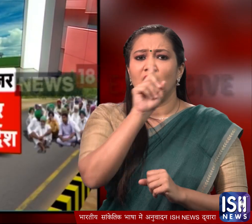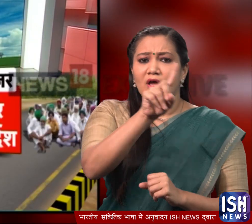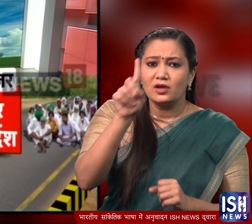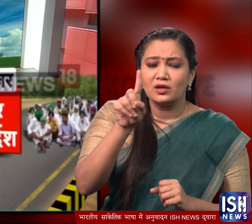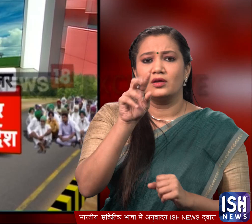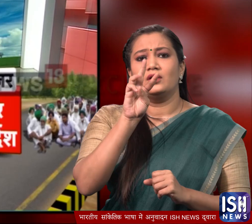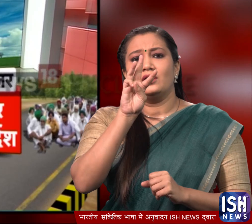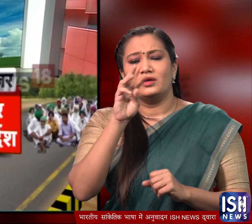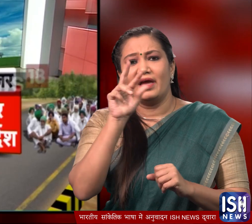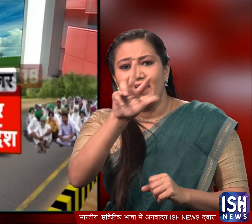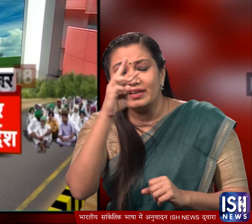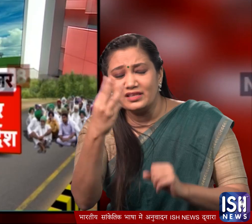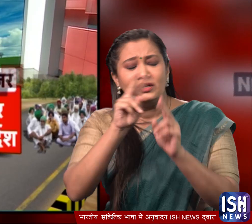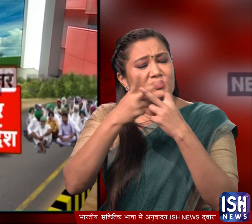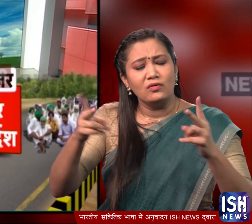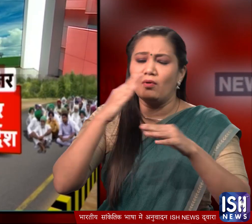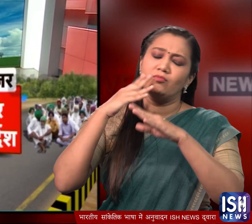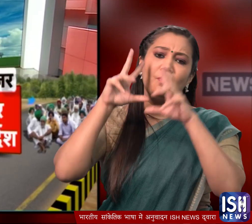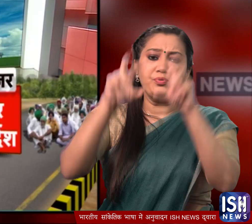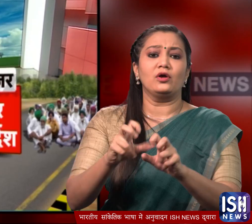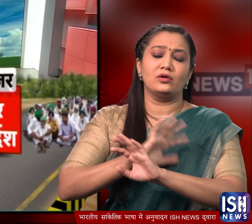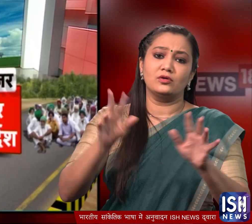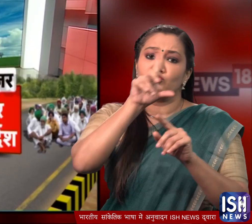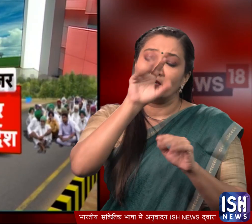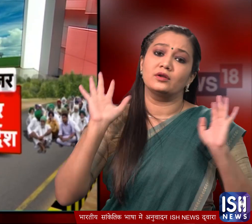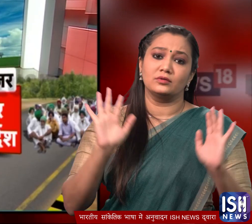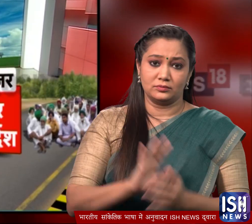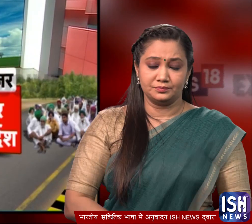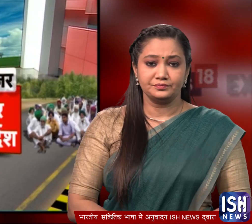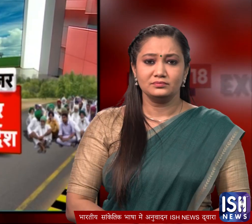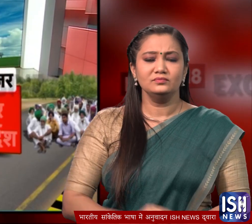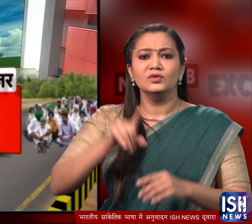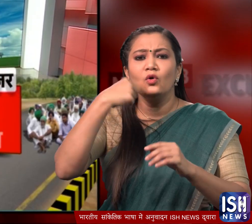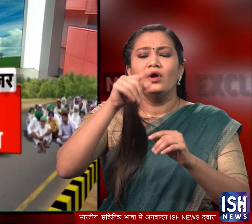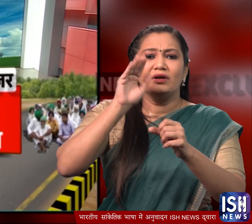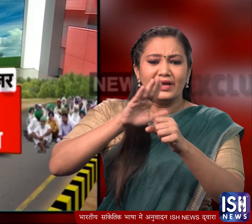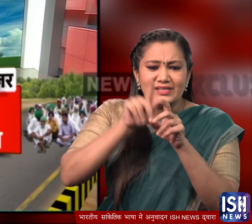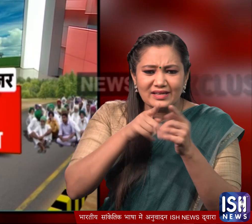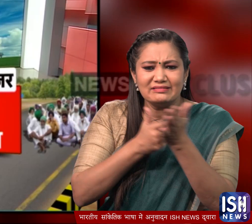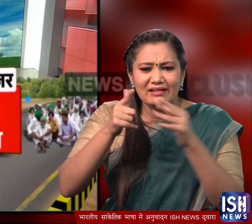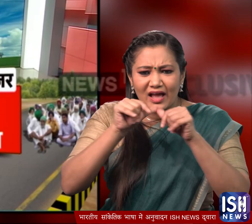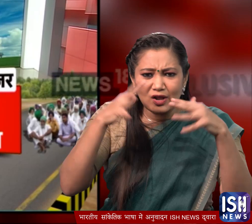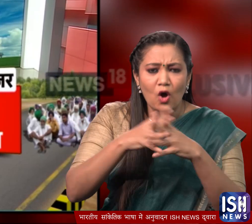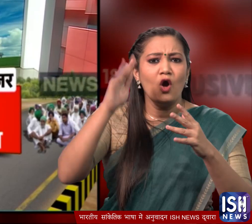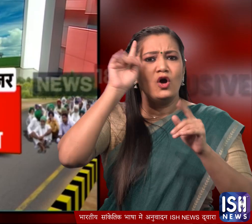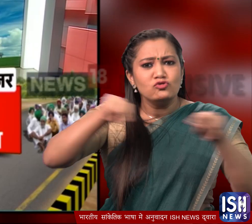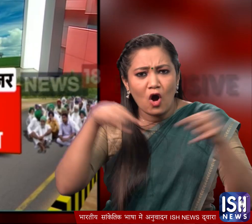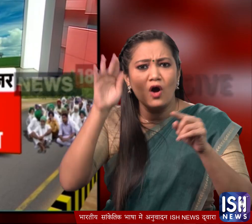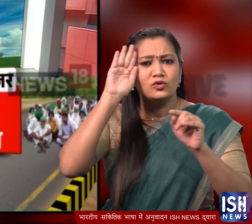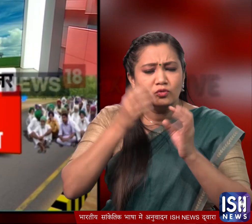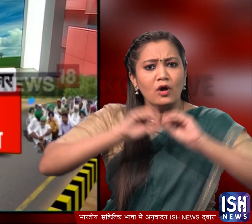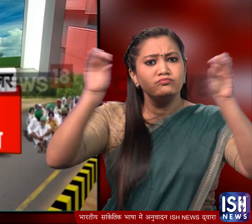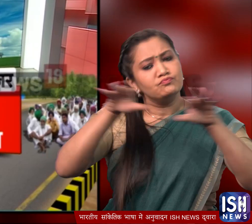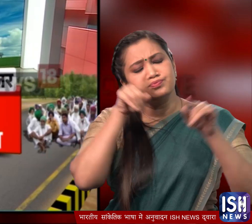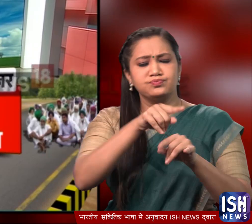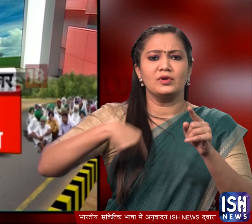से 1178 अकाउंट को हटाने के लिए कहा है। इन अकाउंट पर किसान आंदोलन के नाम पर गलत जानकारी फैलाने